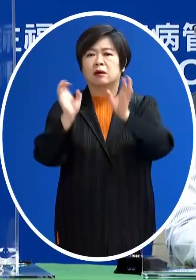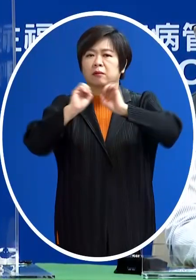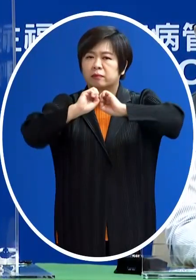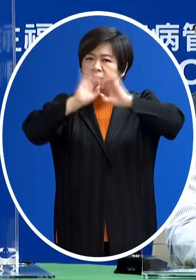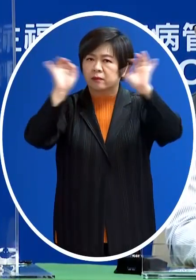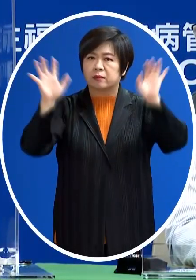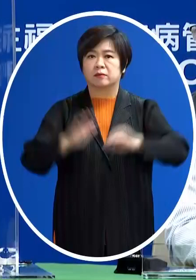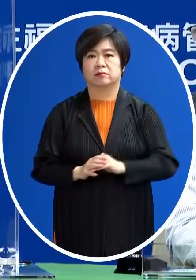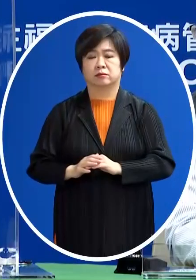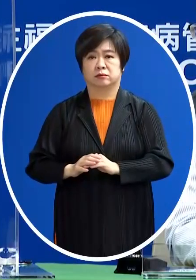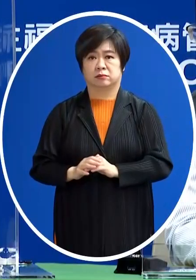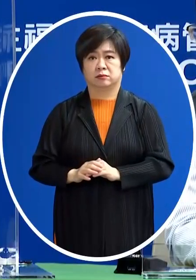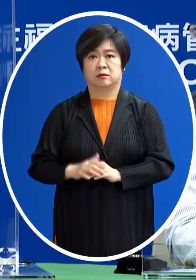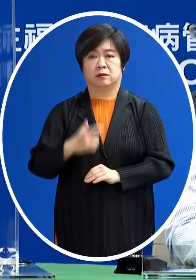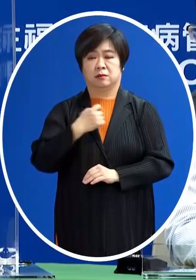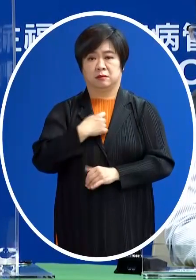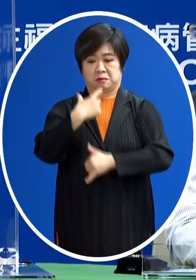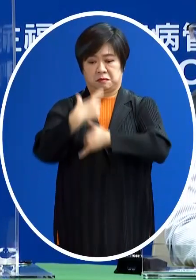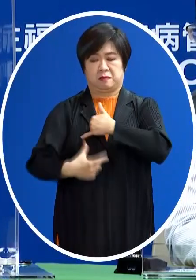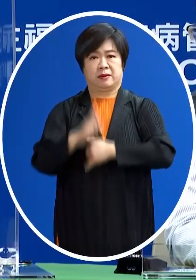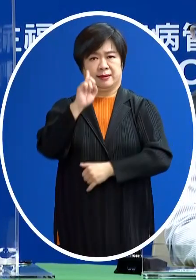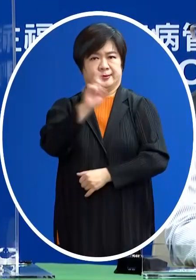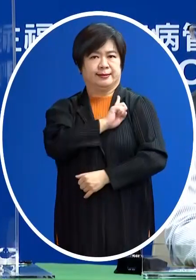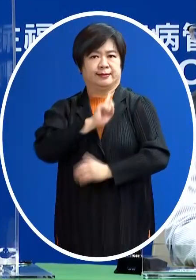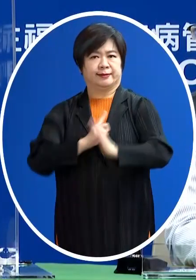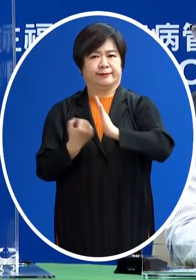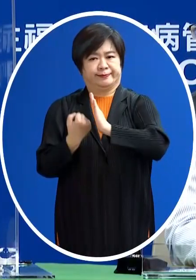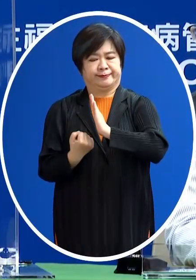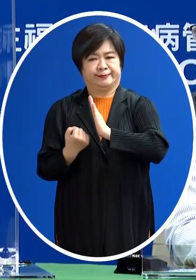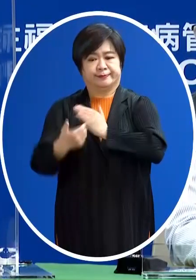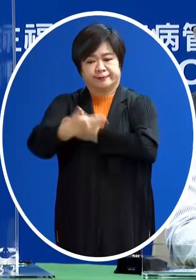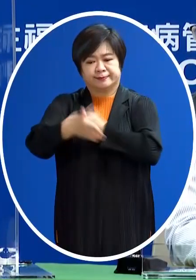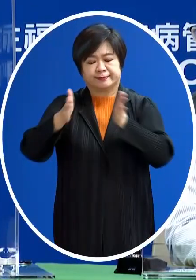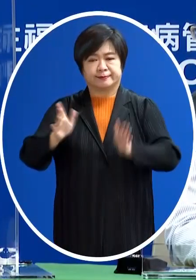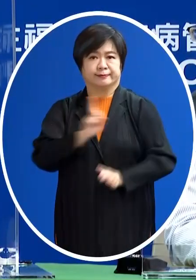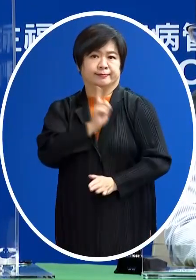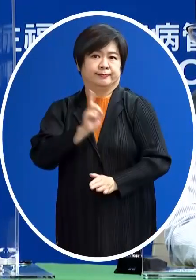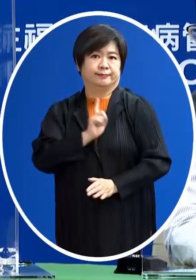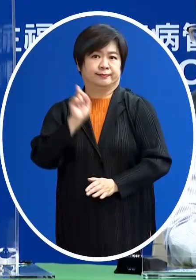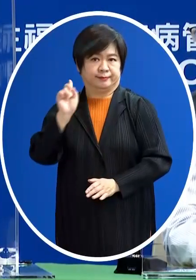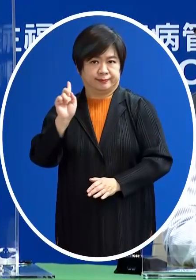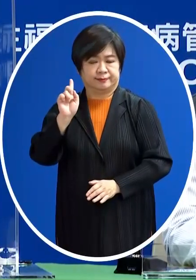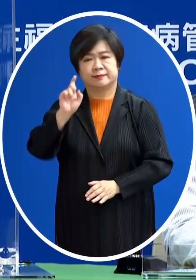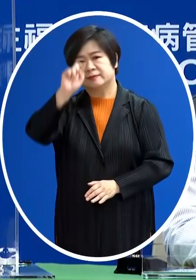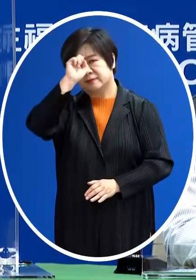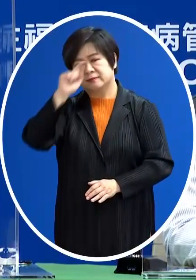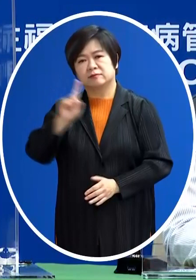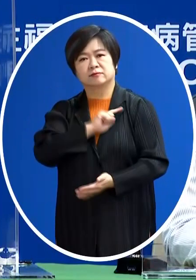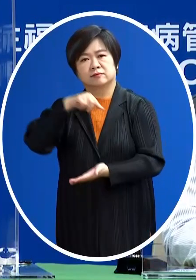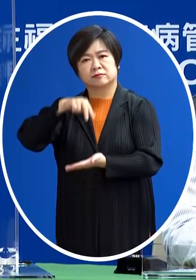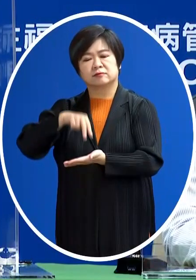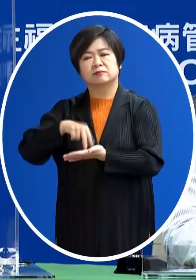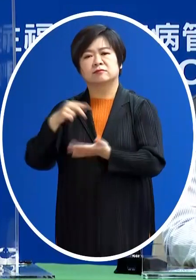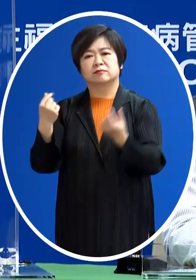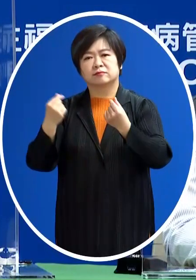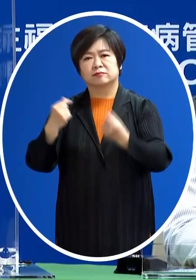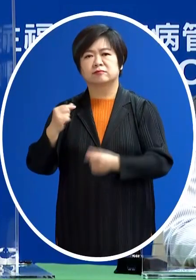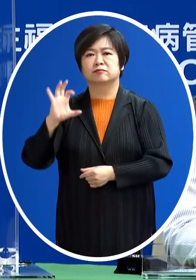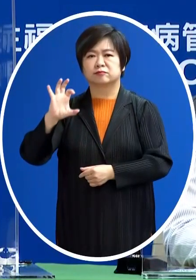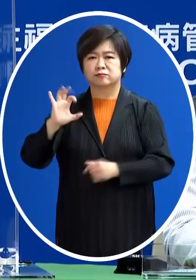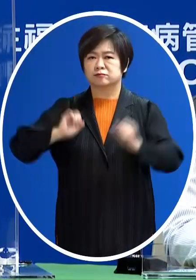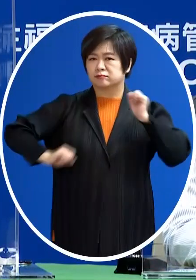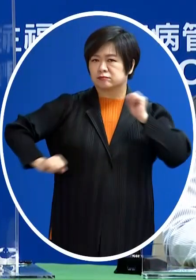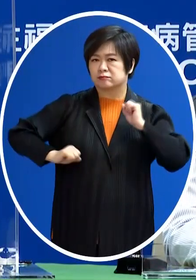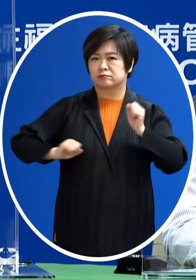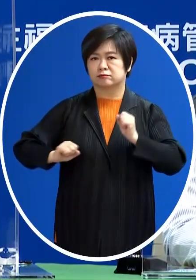有公告过，就是以一人一室为原则。哦，那当然一室里面，我们当然希望有独立的卫浴啦等等。